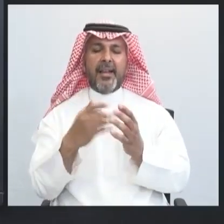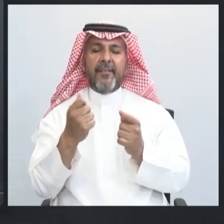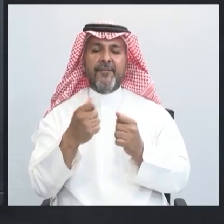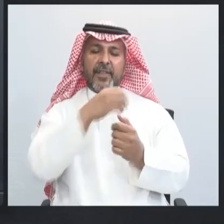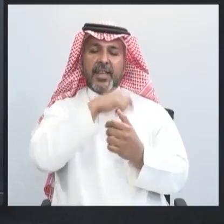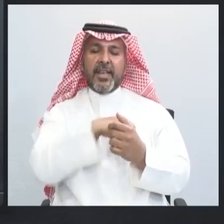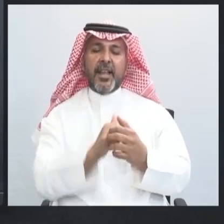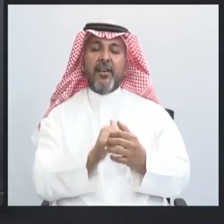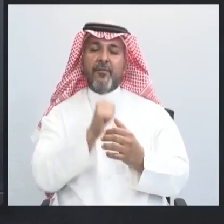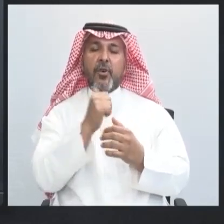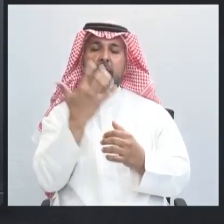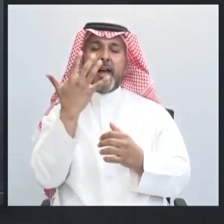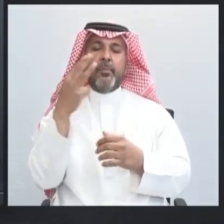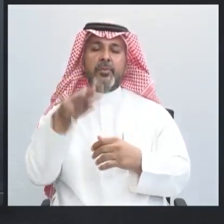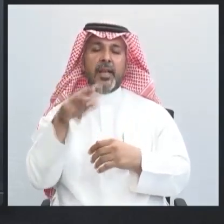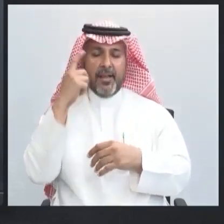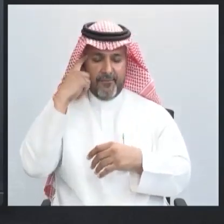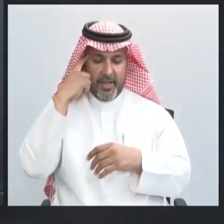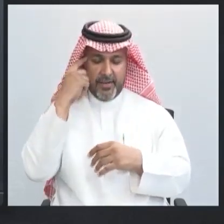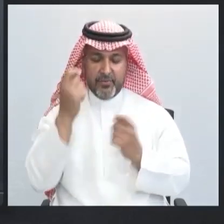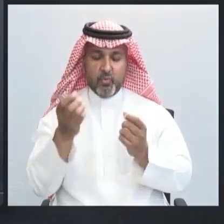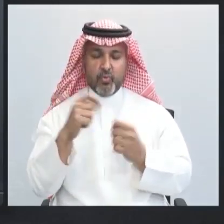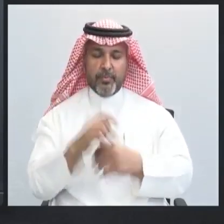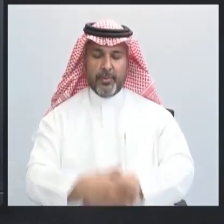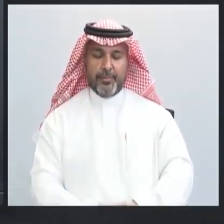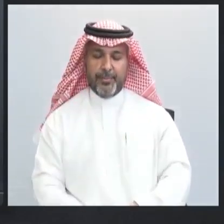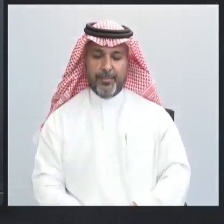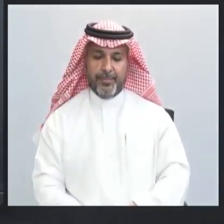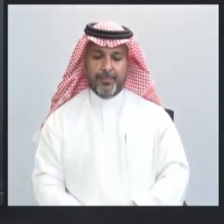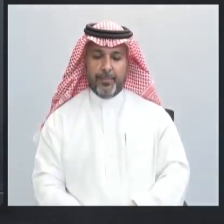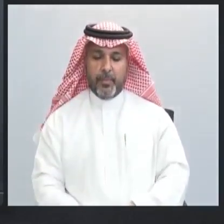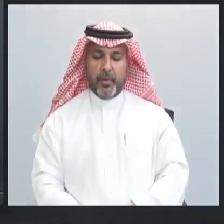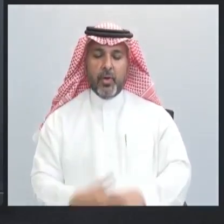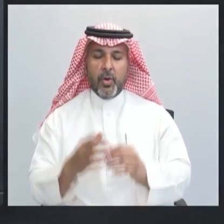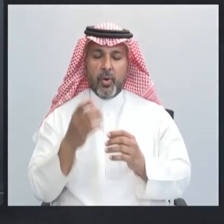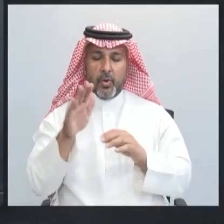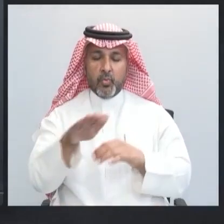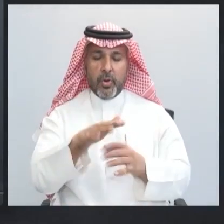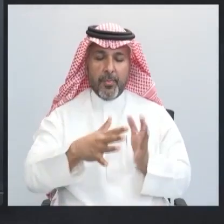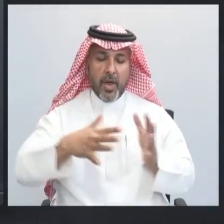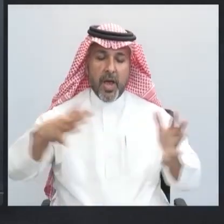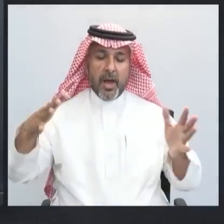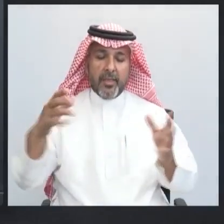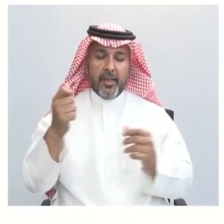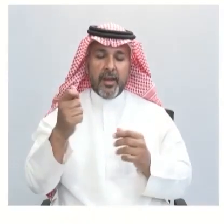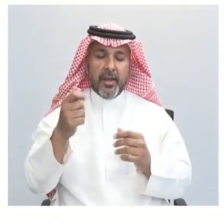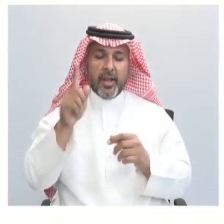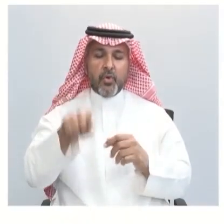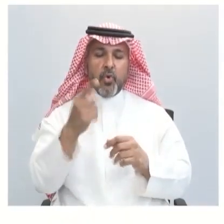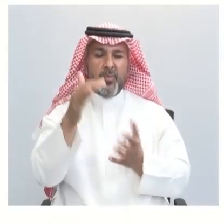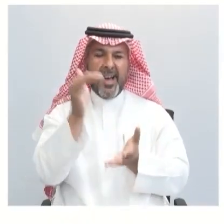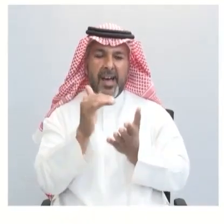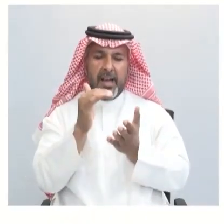على عدد الطلاب طبعا كل ما زاد عدد الطلاب راح يقل عدد الايام كل ما قل عدد الطلاب زاد عدد